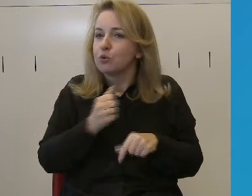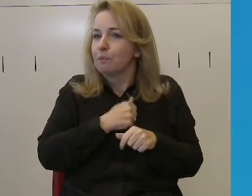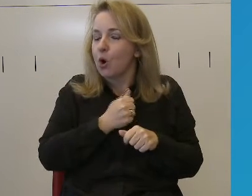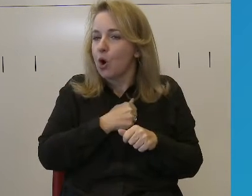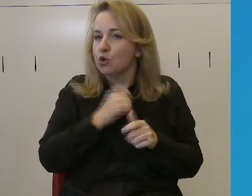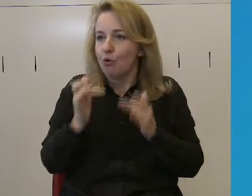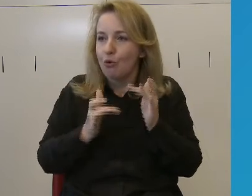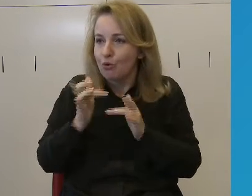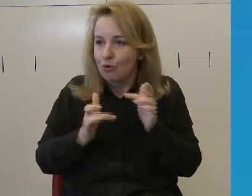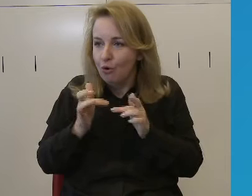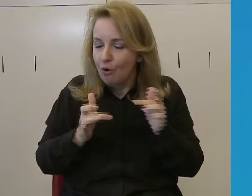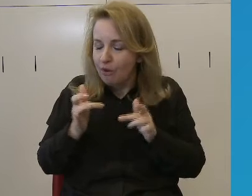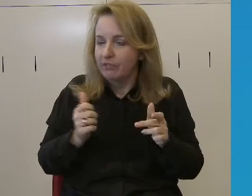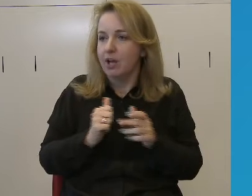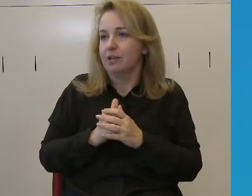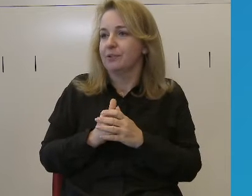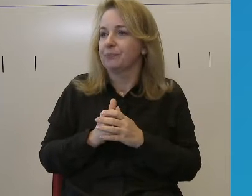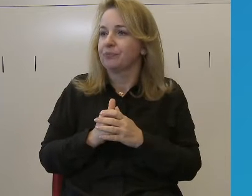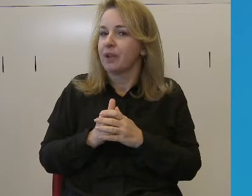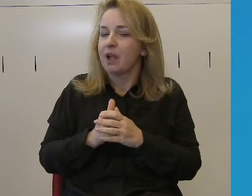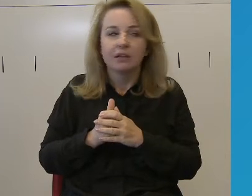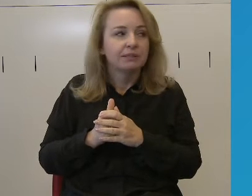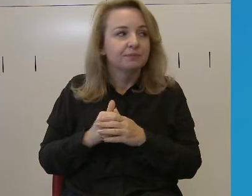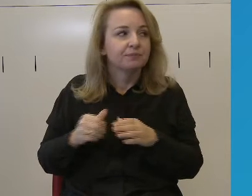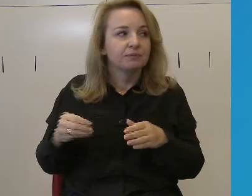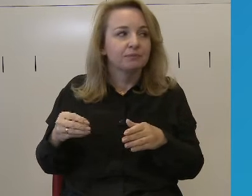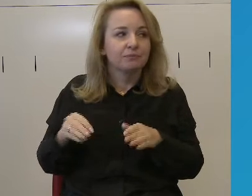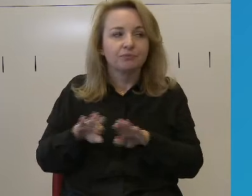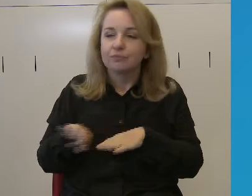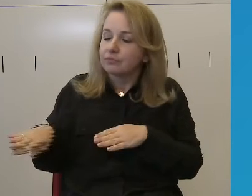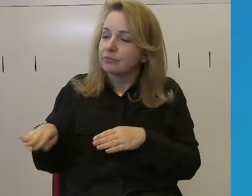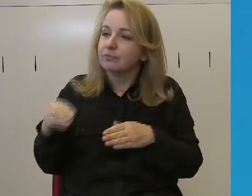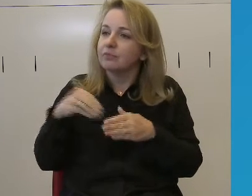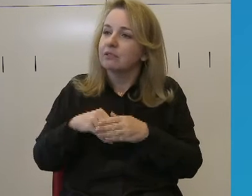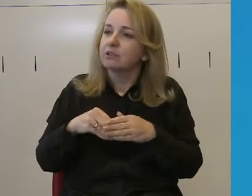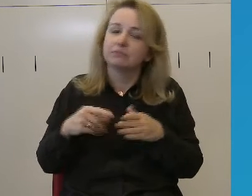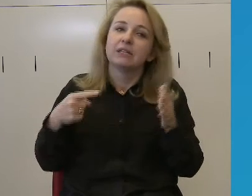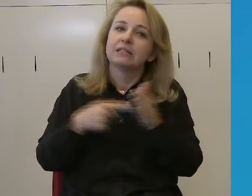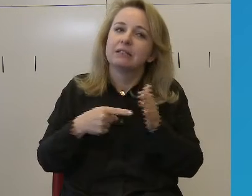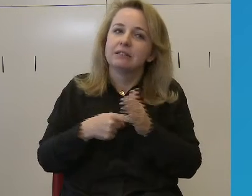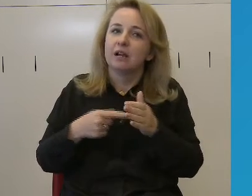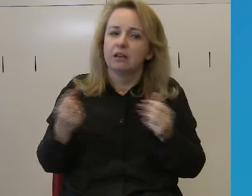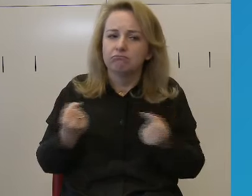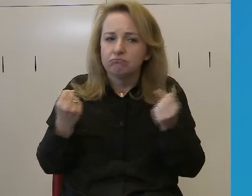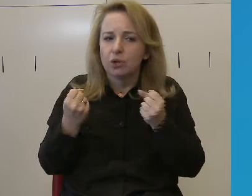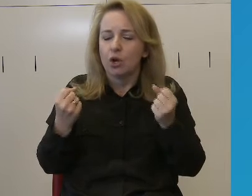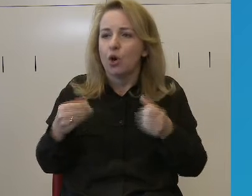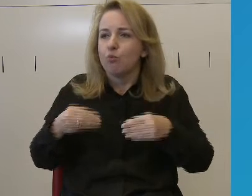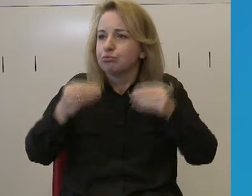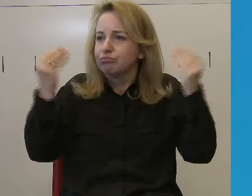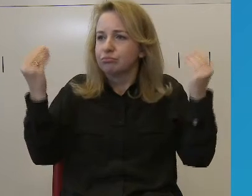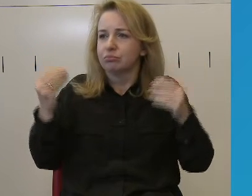wypożyczenie rowerów. Niezależnie od tego, że celem jest rozbudowywanie sieci